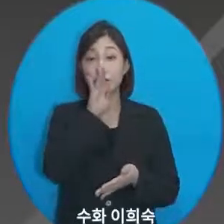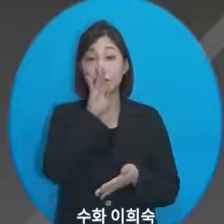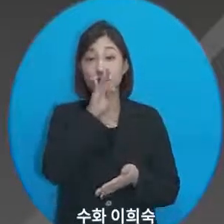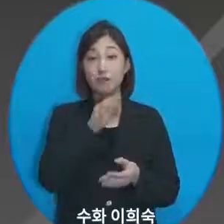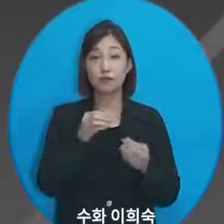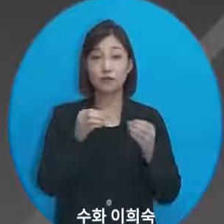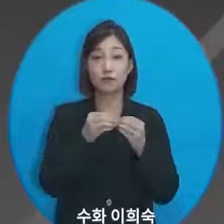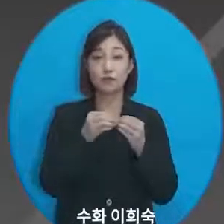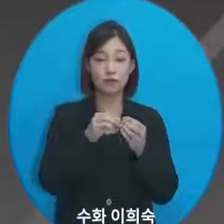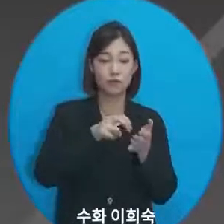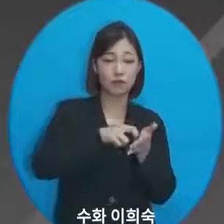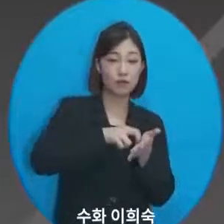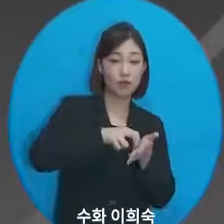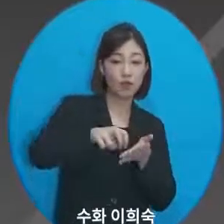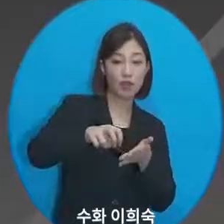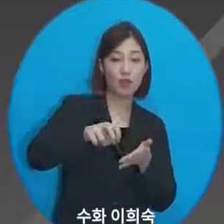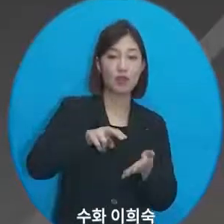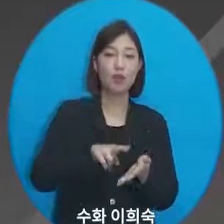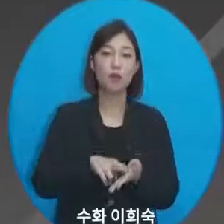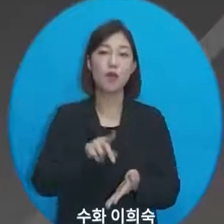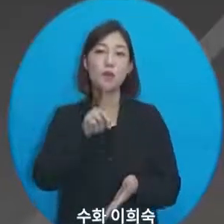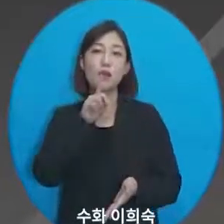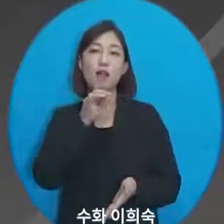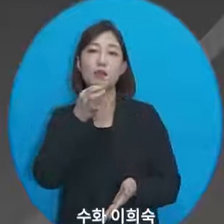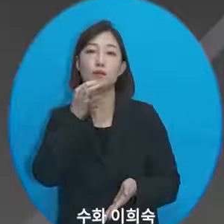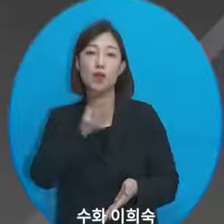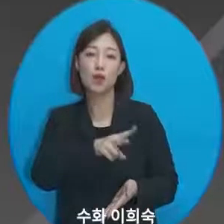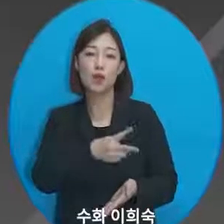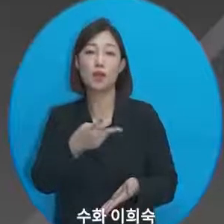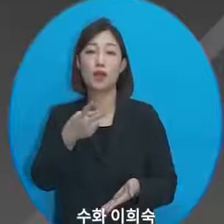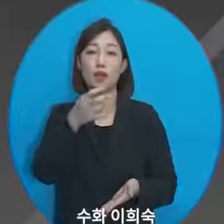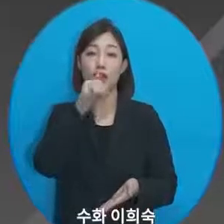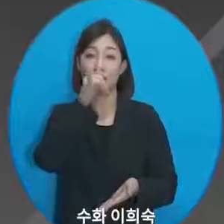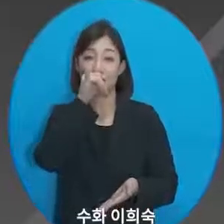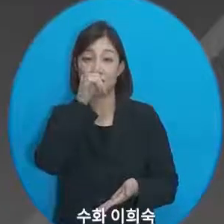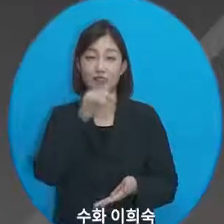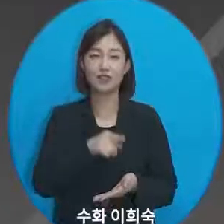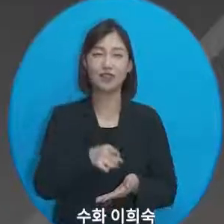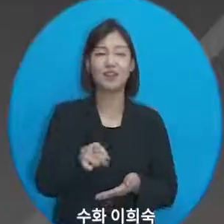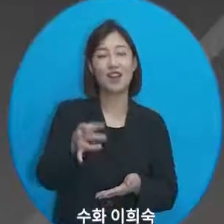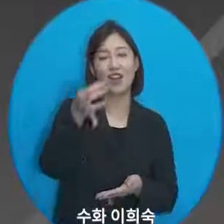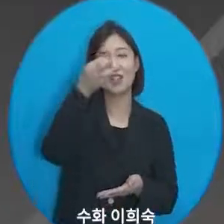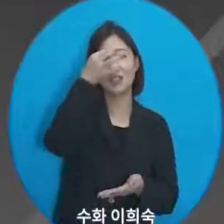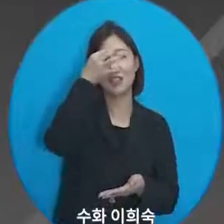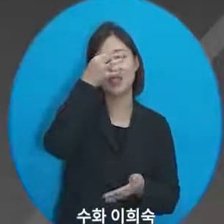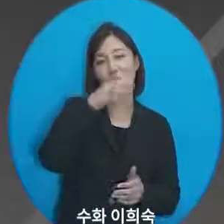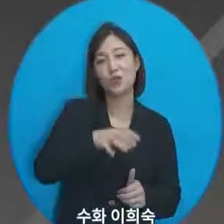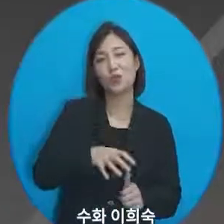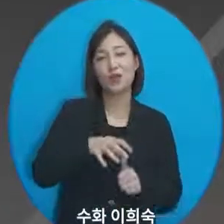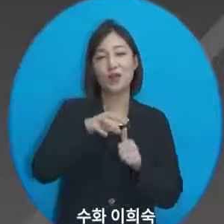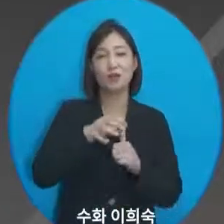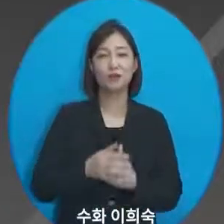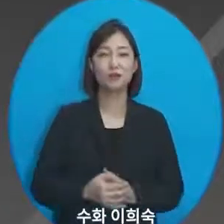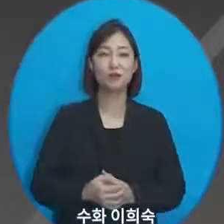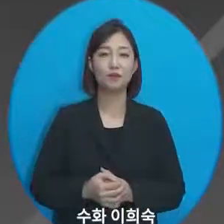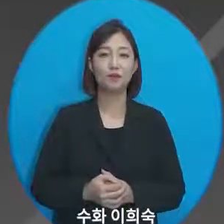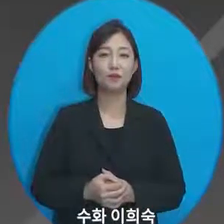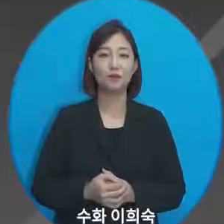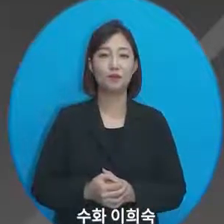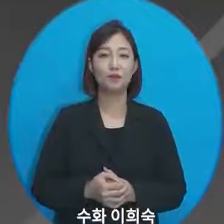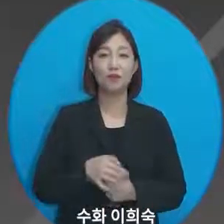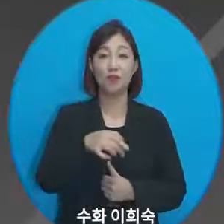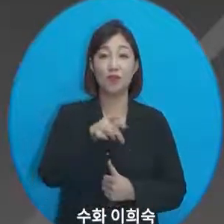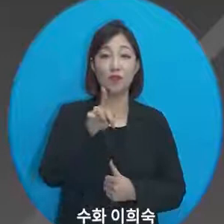구성을 하면 그거를 언어로 전환해서 상대방에게 전달할 수 있는 이러한 기술들, 바로 이러한